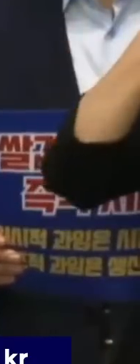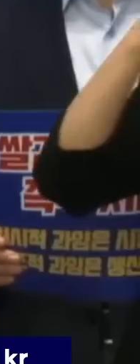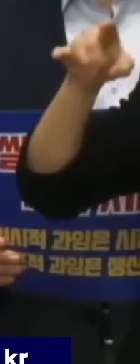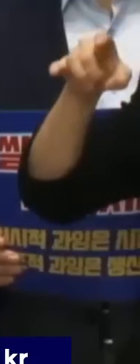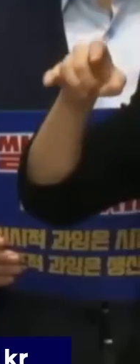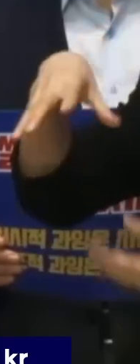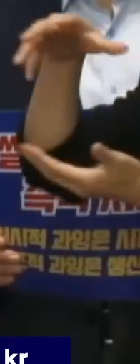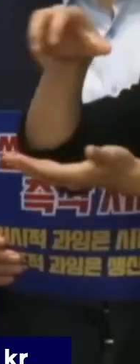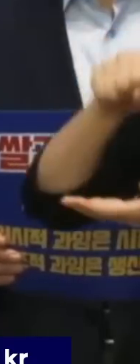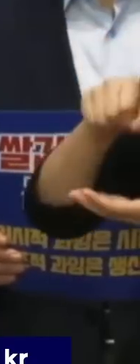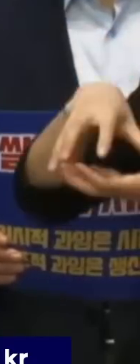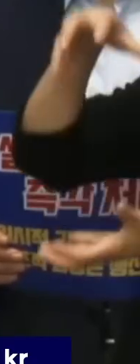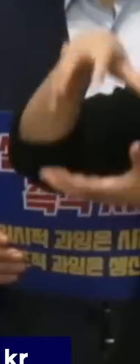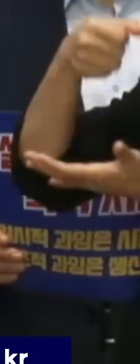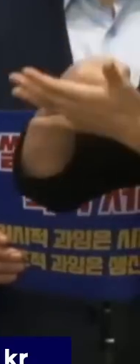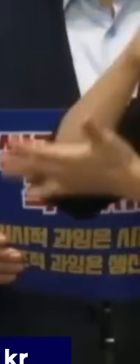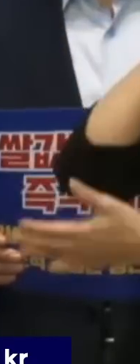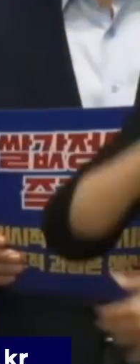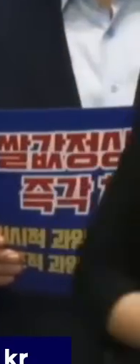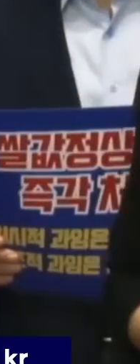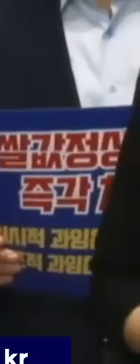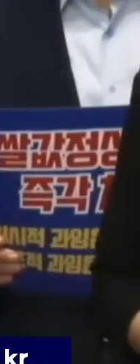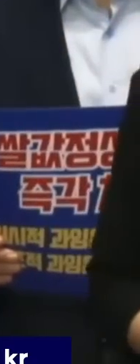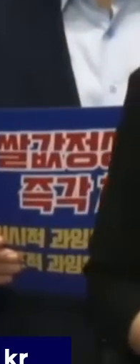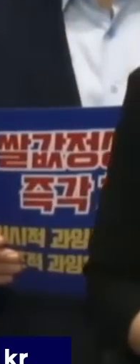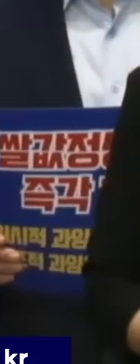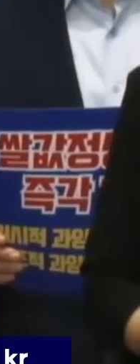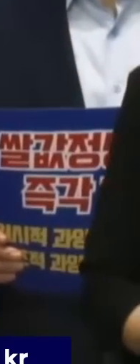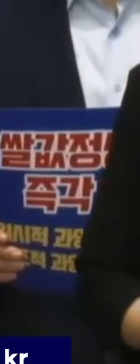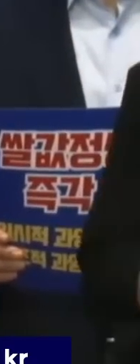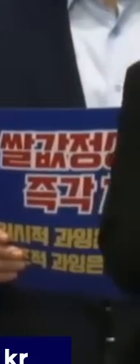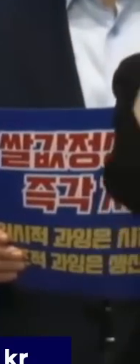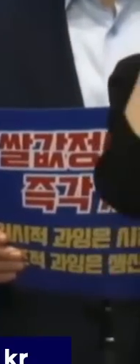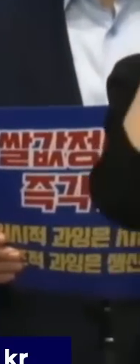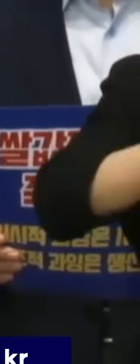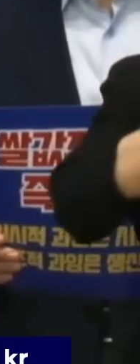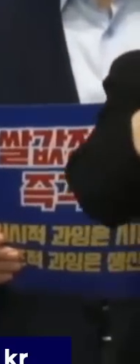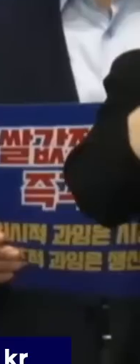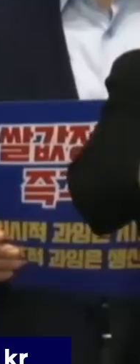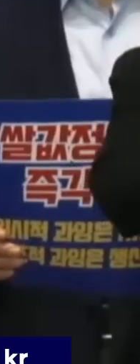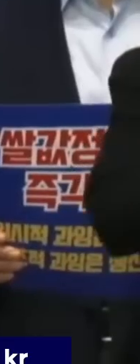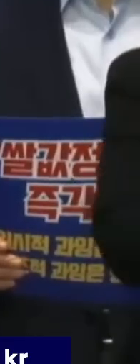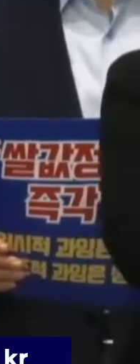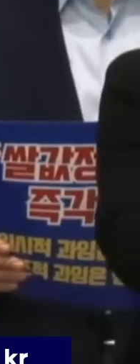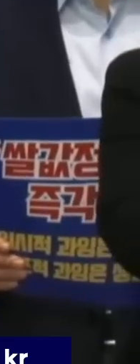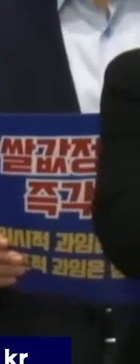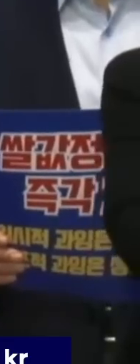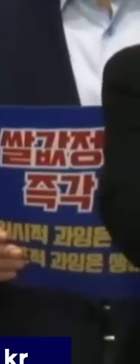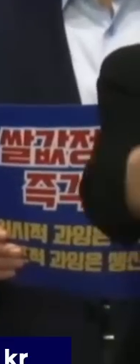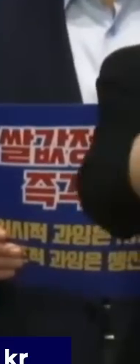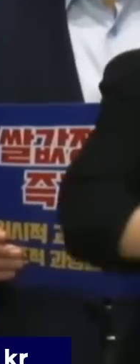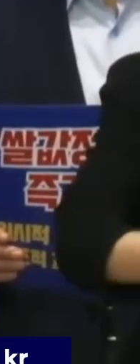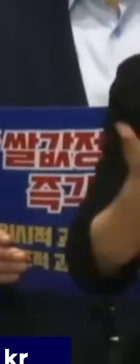있습니다. 평년량만 되어도 쌀이 과잉 공급되는 상황에서 매년 수입 물량이